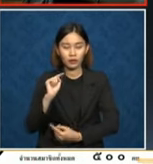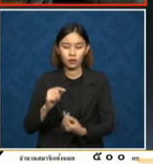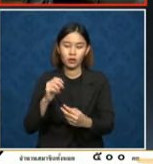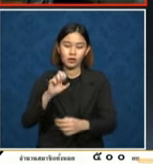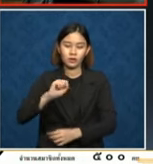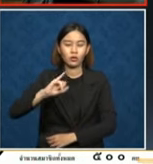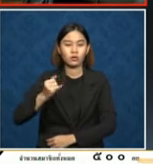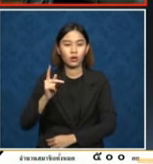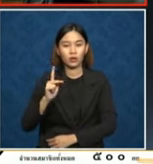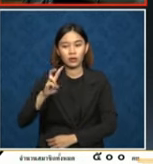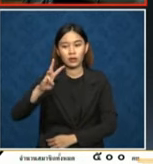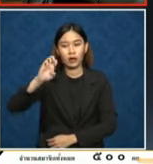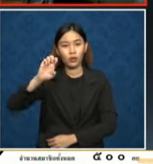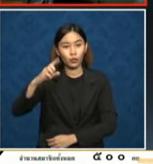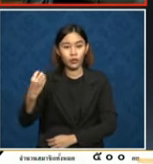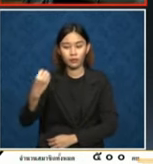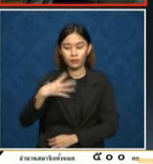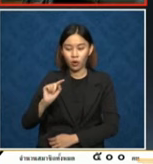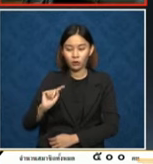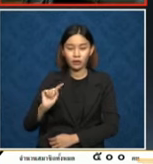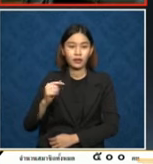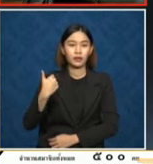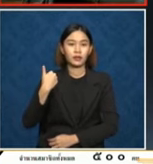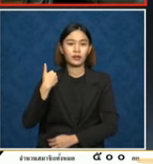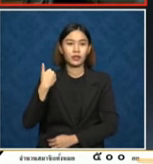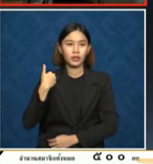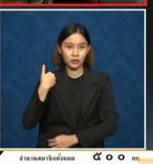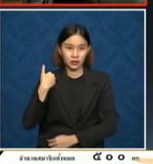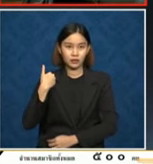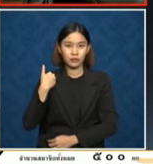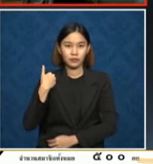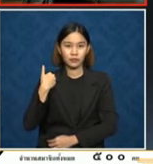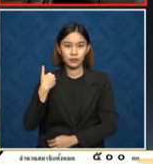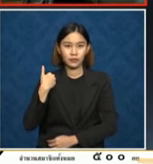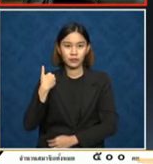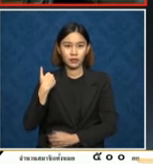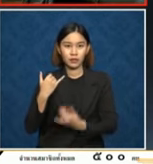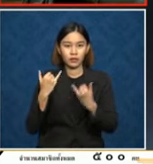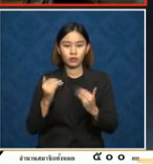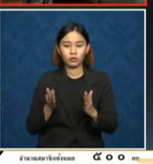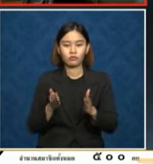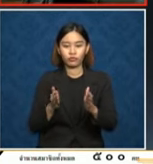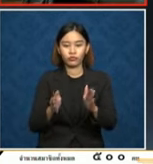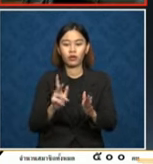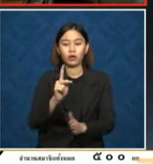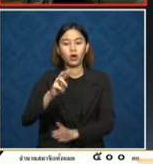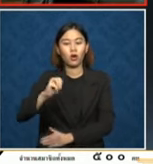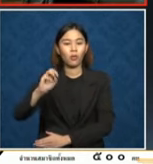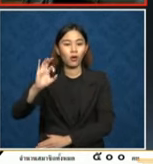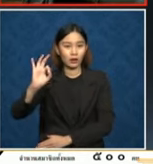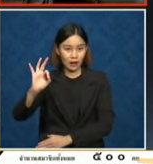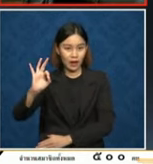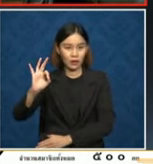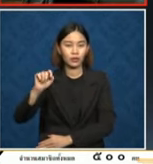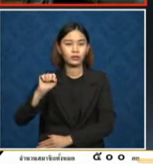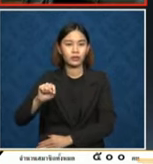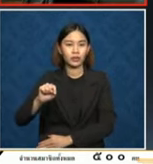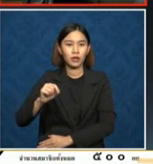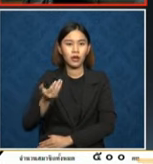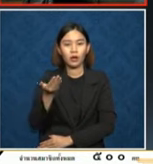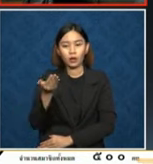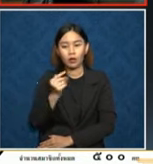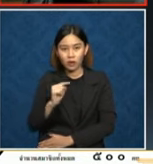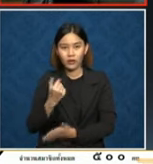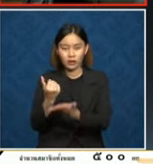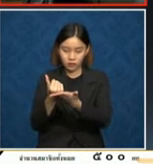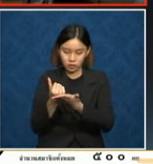านสจ.กวีนะคะหวานแก้วมีการตกช่วงอยู่ใน9กิโลเมตรในช่วงห้วยปริกถึงตำบลนาแวนะคะขอกรุณ